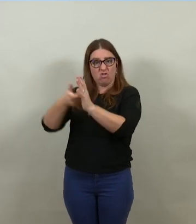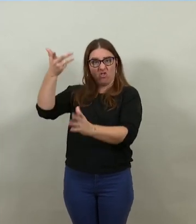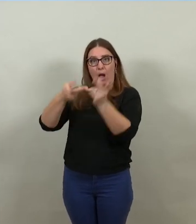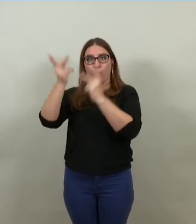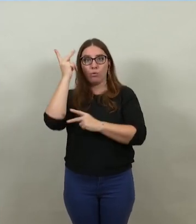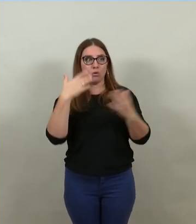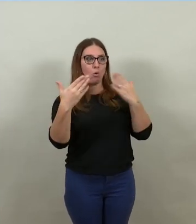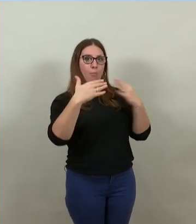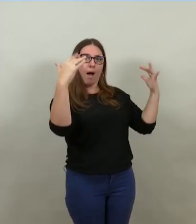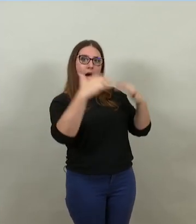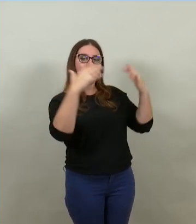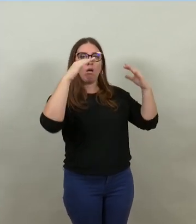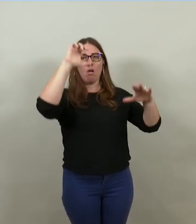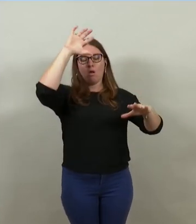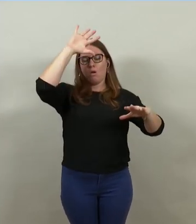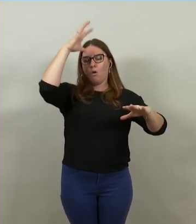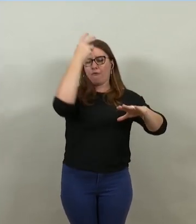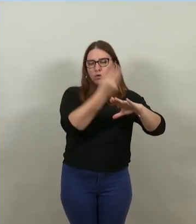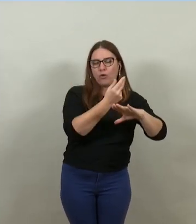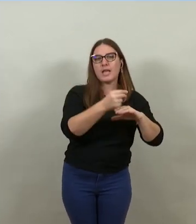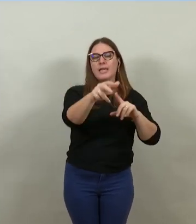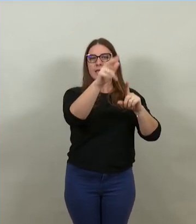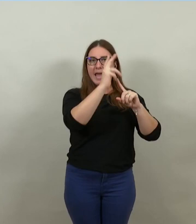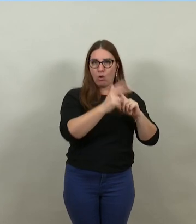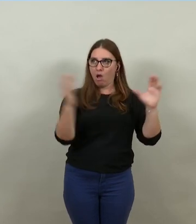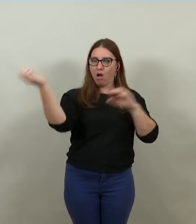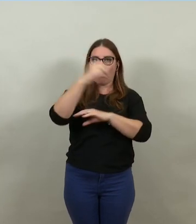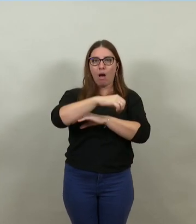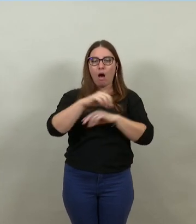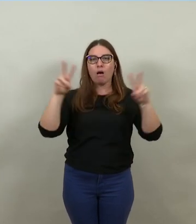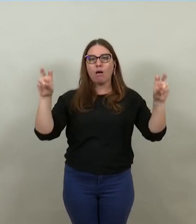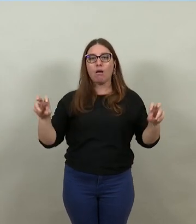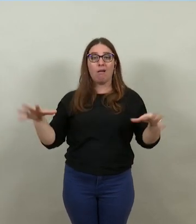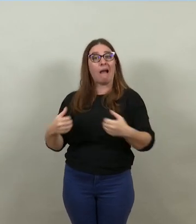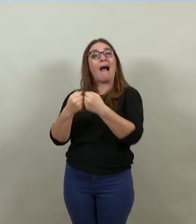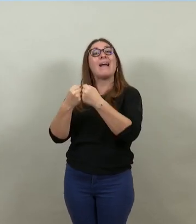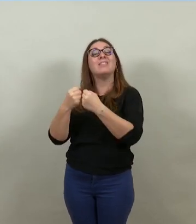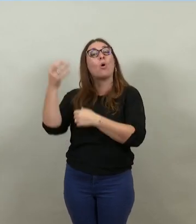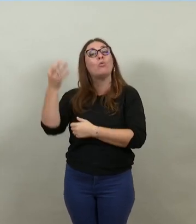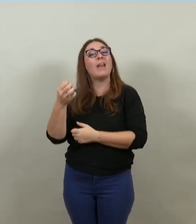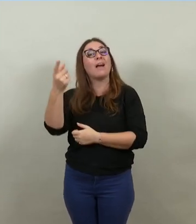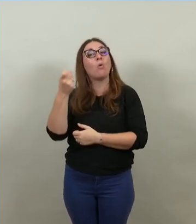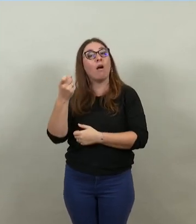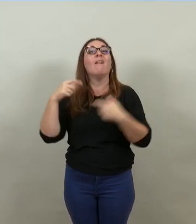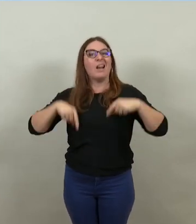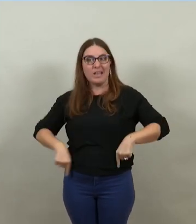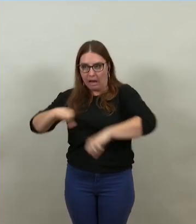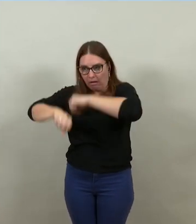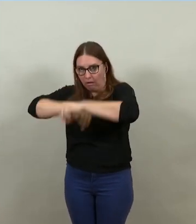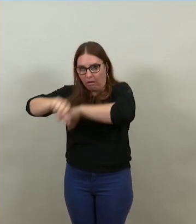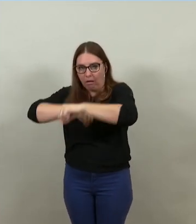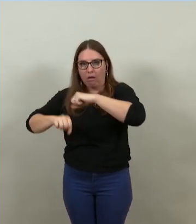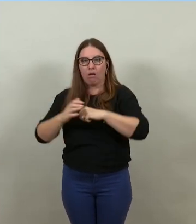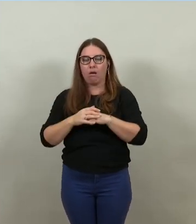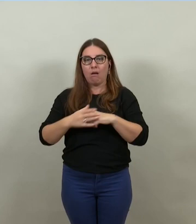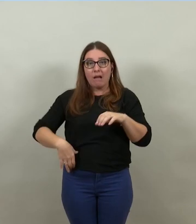énergies renouvelables photovoltaïque éolien on sait bien que le coût de l'accident nucléaire est assuré par l'État que le coût du capital mobilisé à long terme